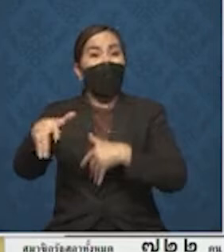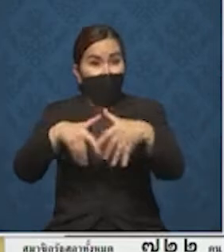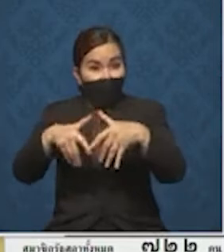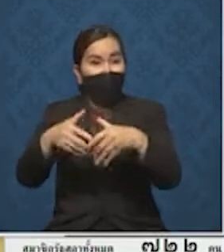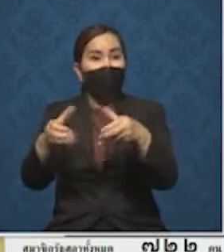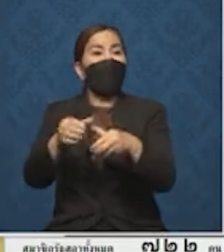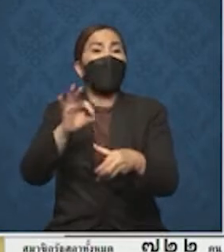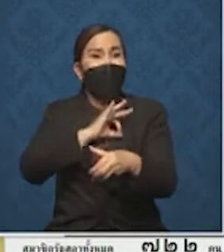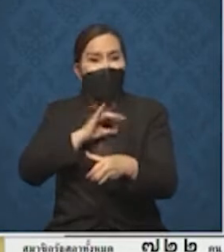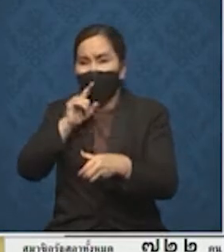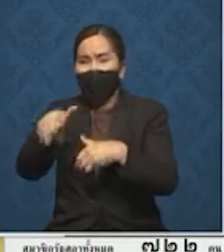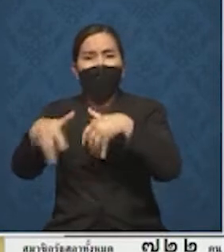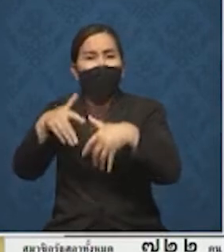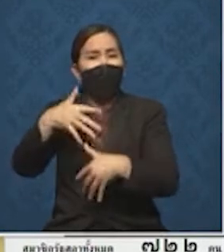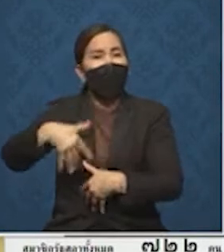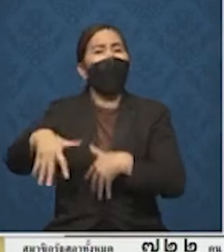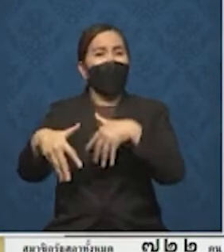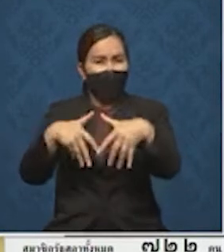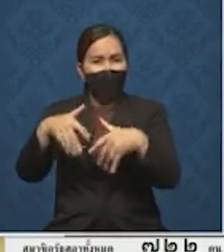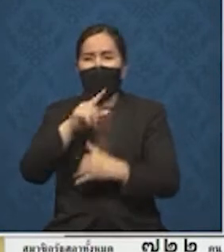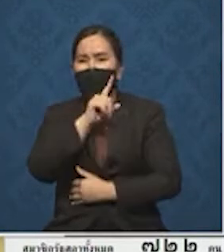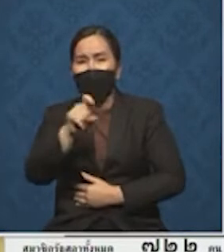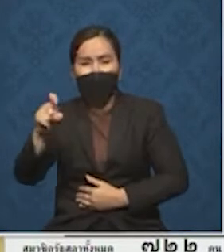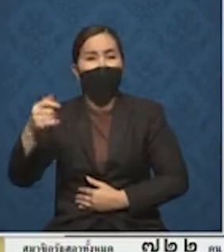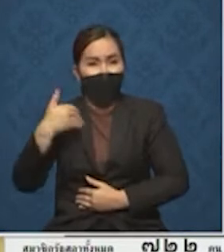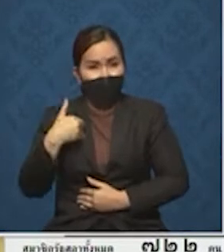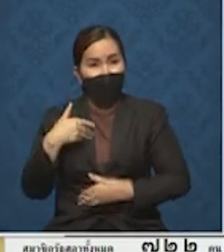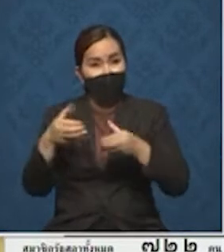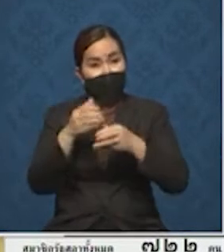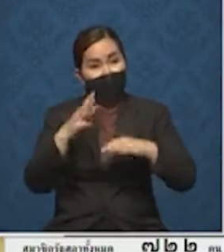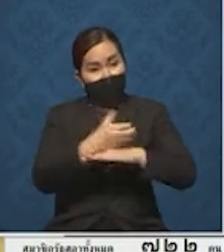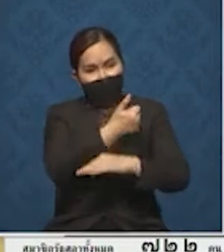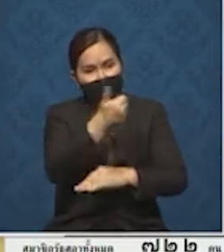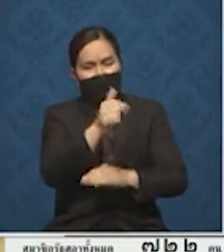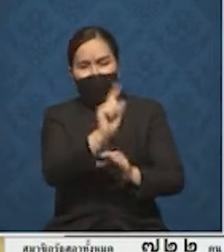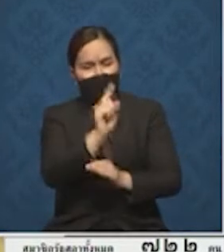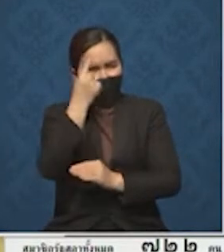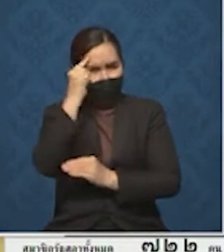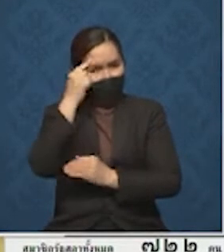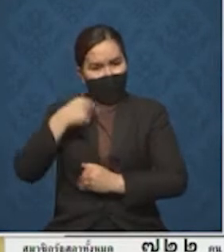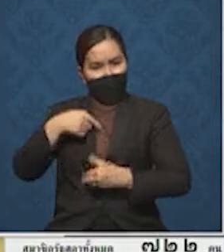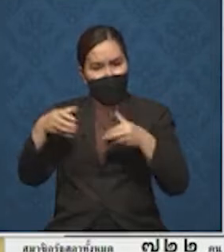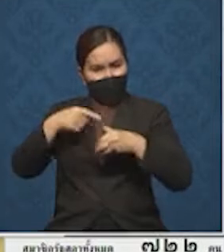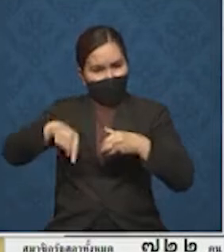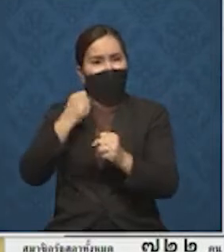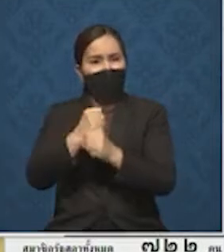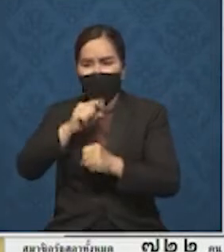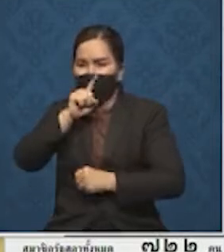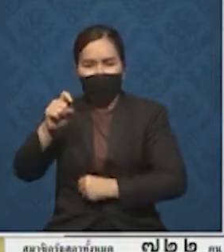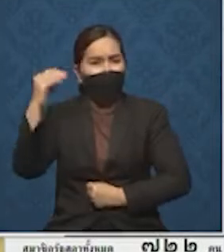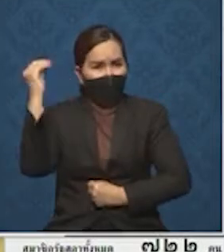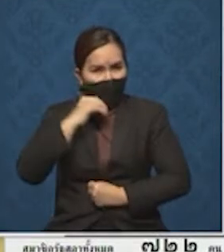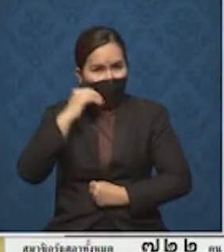ชท ist ผ the wildernessที่ พัก อื่น จะ ยไ ไมรู้แต่ พัก ประชาชาติ เรา กจะ ทำ โธ สำรวจ